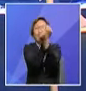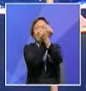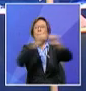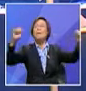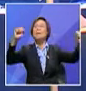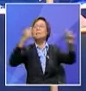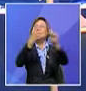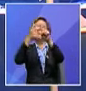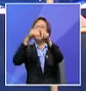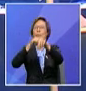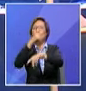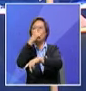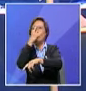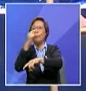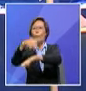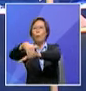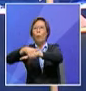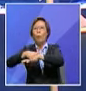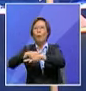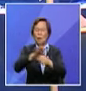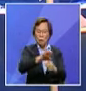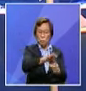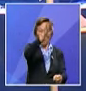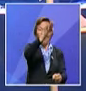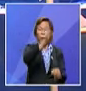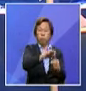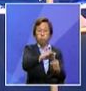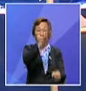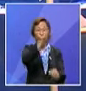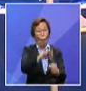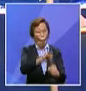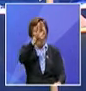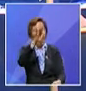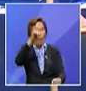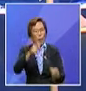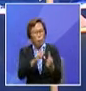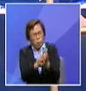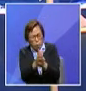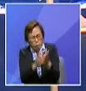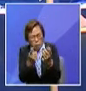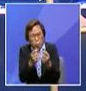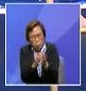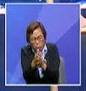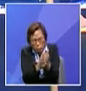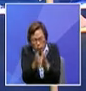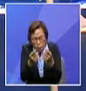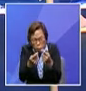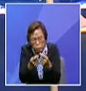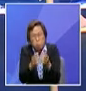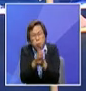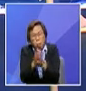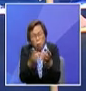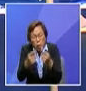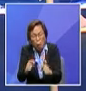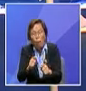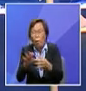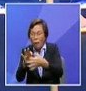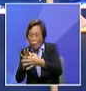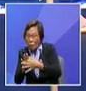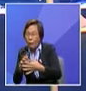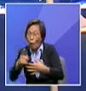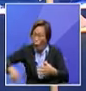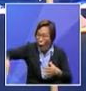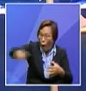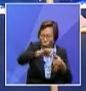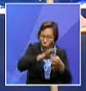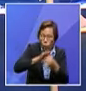dari penjajah. Semangat ini memerlukan daya usaha dan kerjasama semua pihak, dari